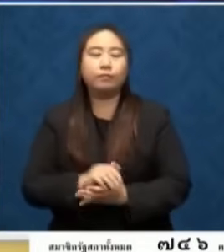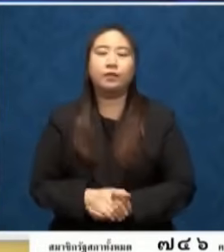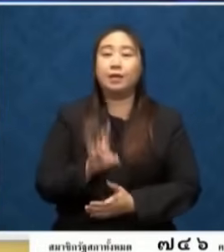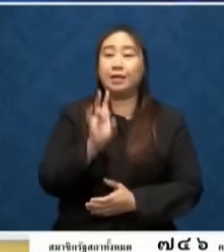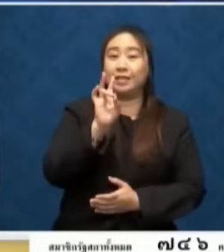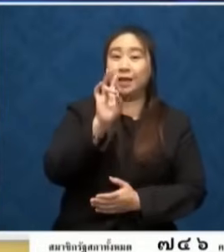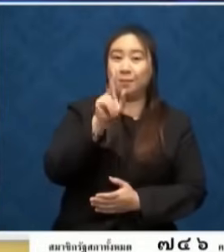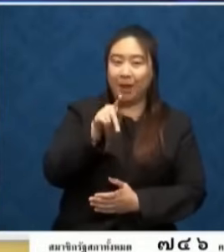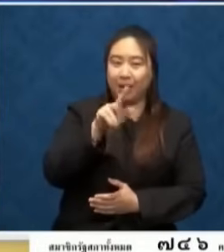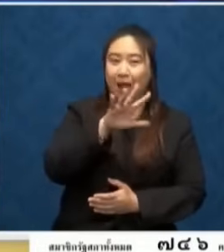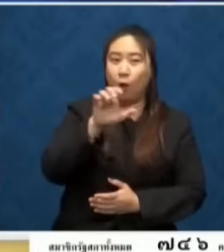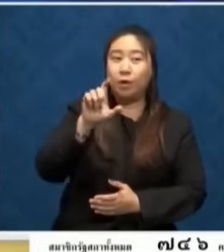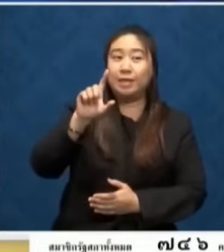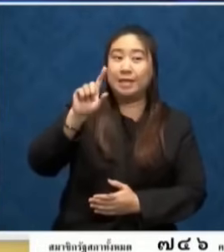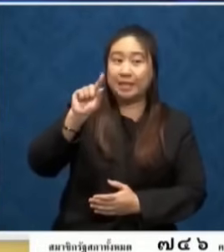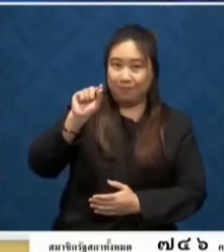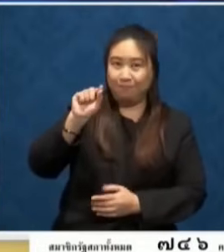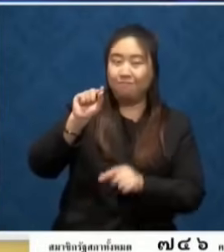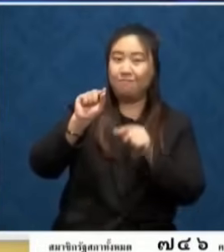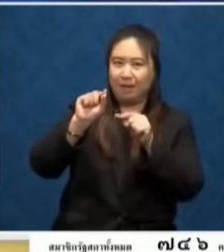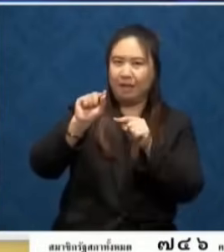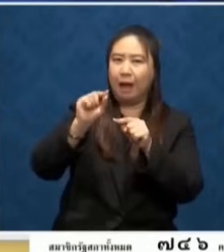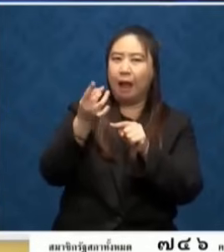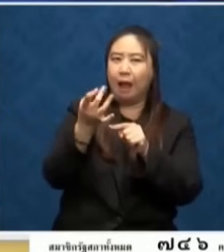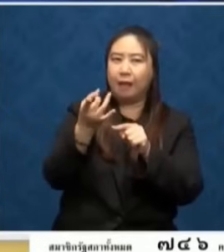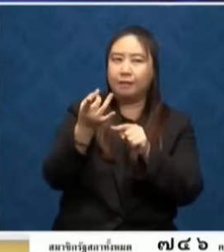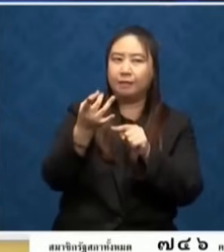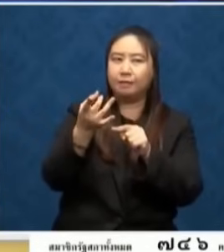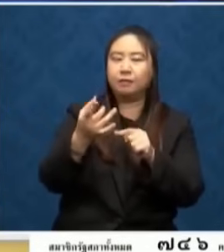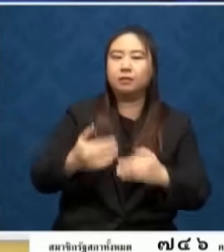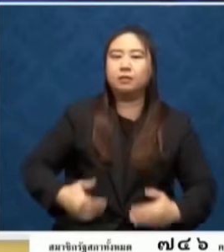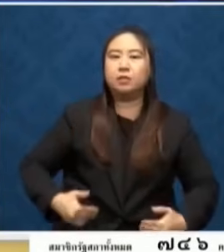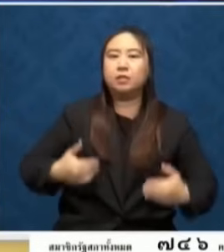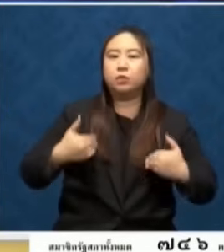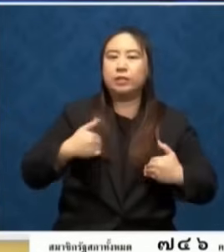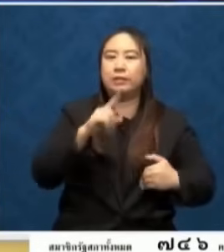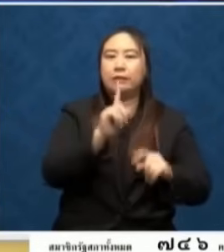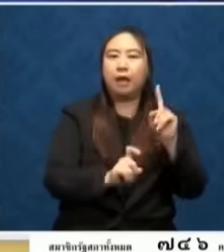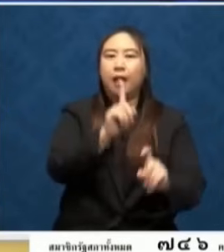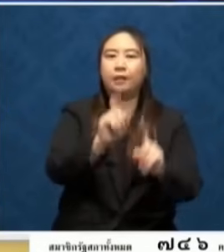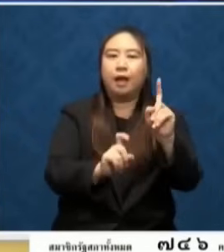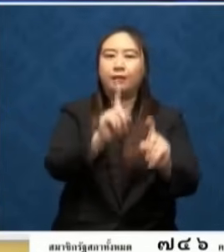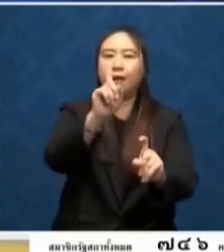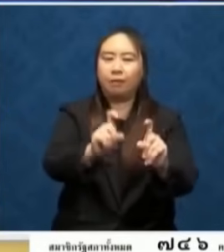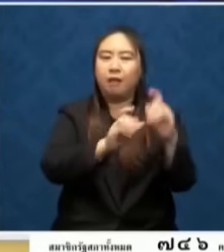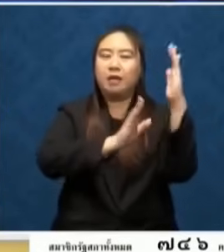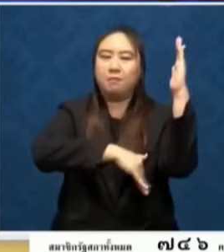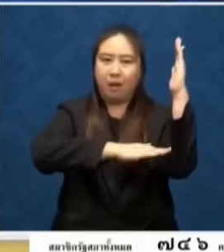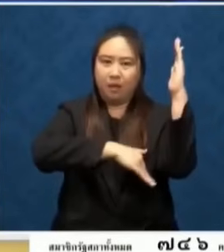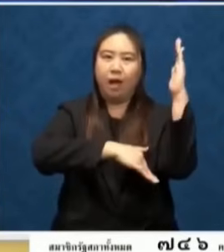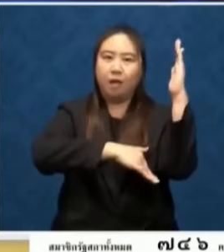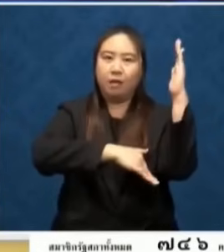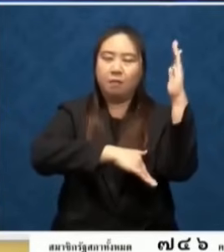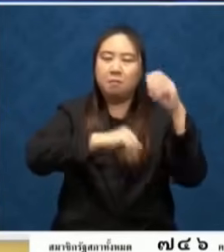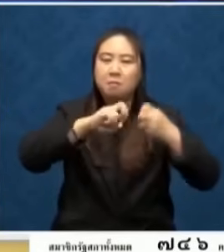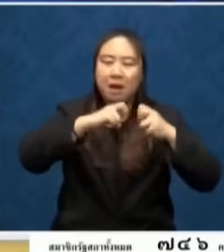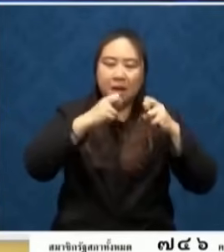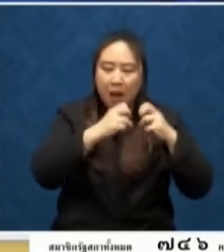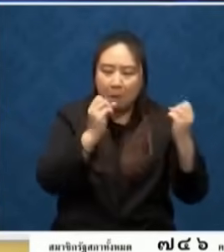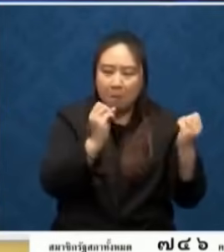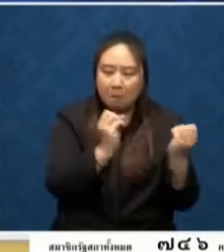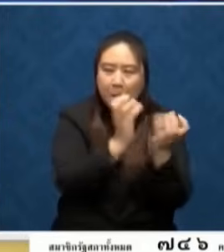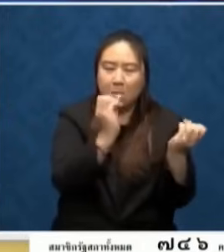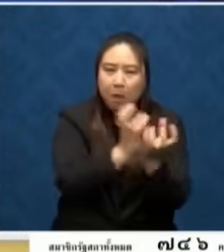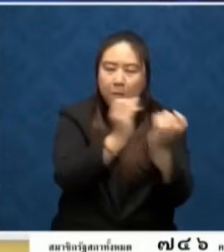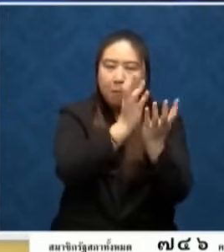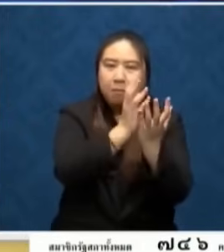7,520 คือชีวิตที่เสียไปในภาคใต้จากสถานการณ์ความไม่สงบ